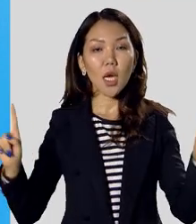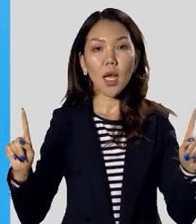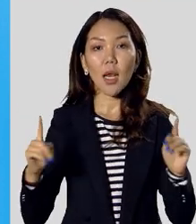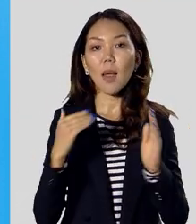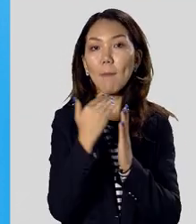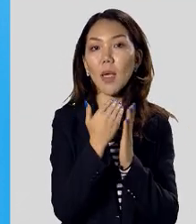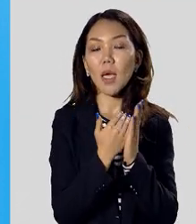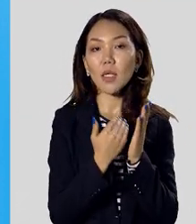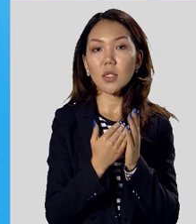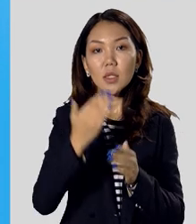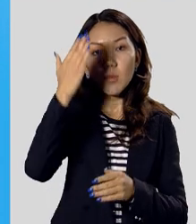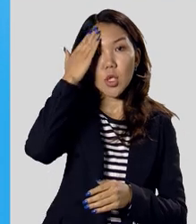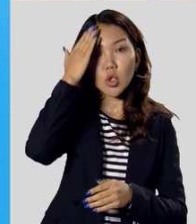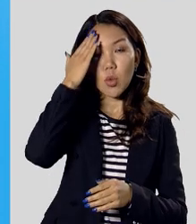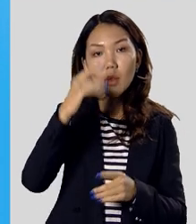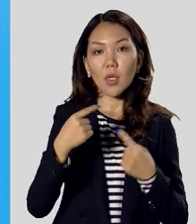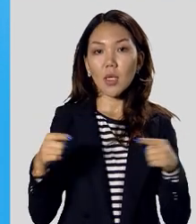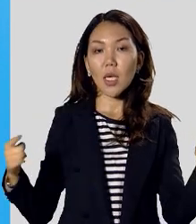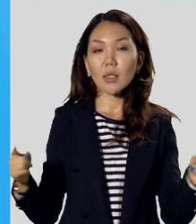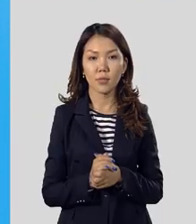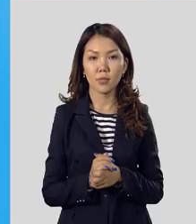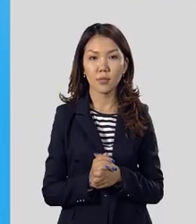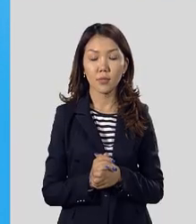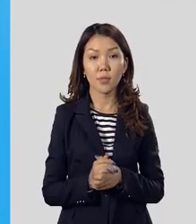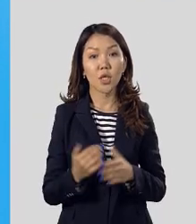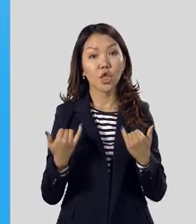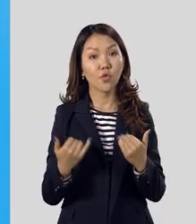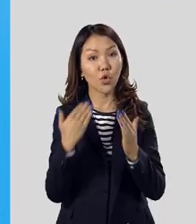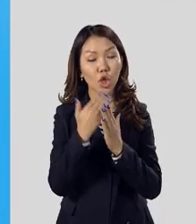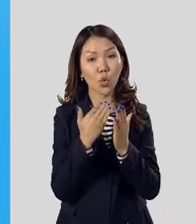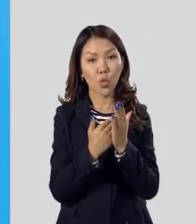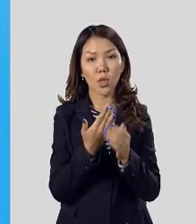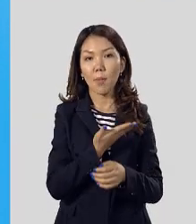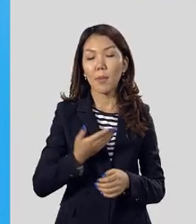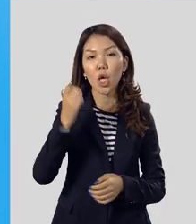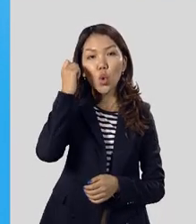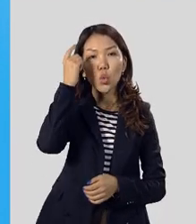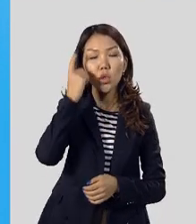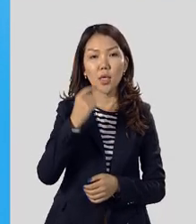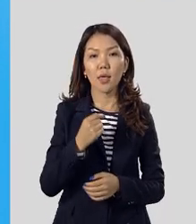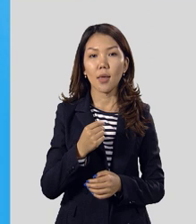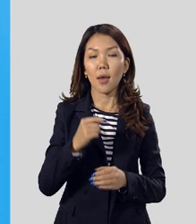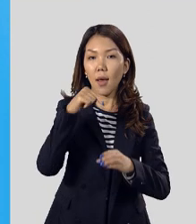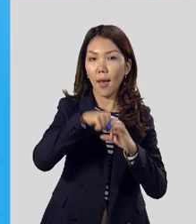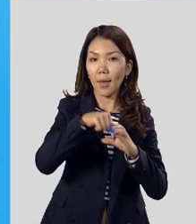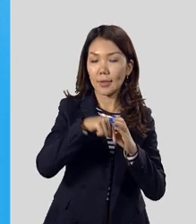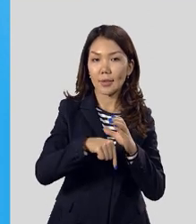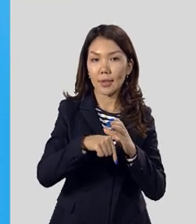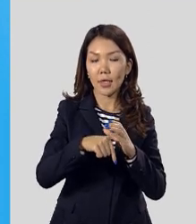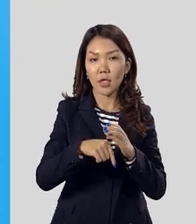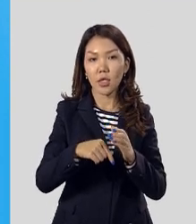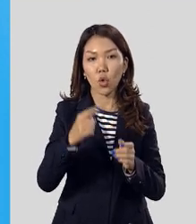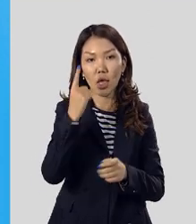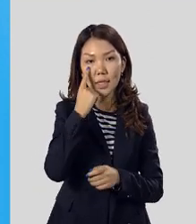механизм, способный различать запахи. Сегодня на уроке мы узнали о строении органа